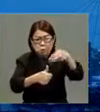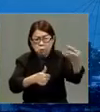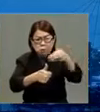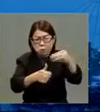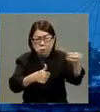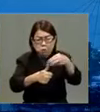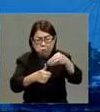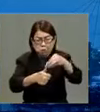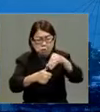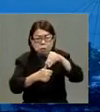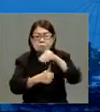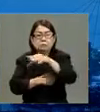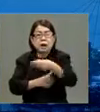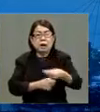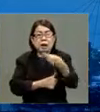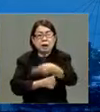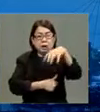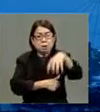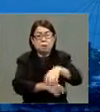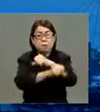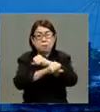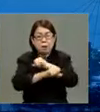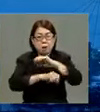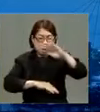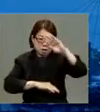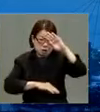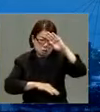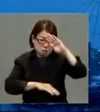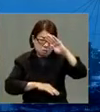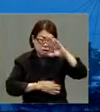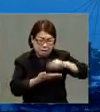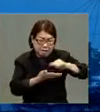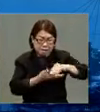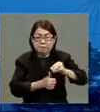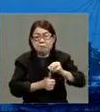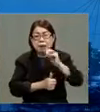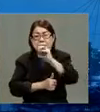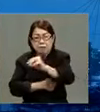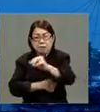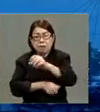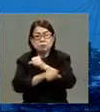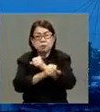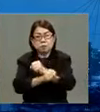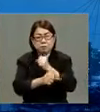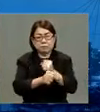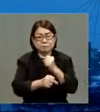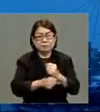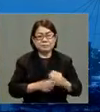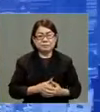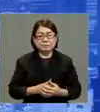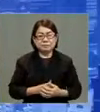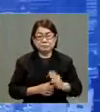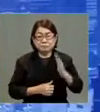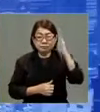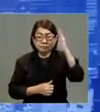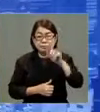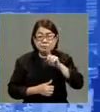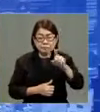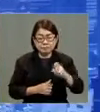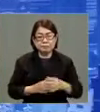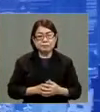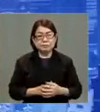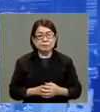ส่งต่อไปให้กรมควบคุมโรคเพื่อใช้ในการป้องกันโรคโควิด -19 ในคราวนี้ครับ ครับมีคำถามเพิ่มเติมนะครับว่าก